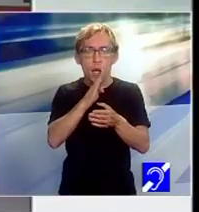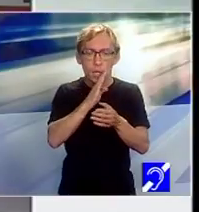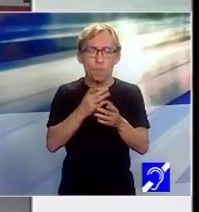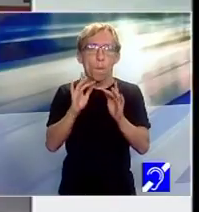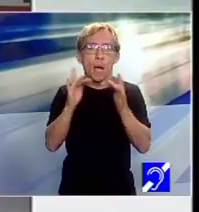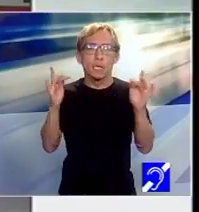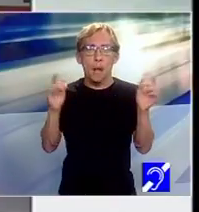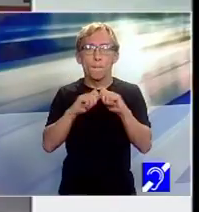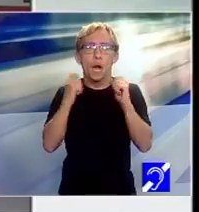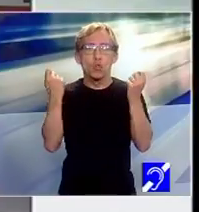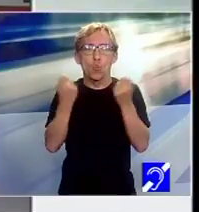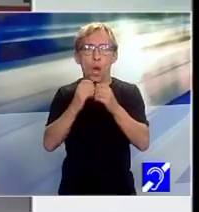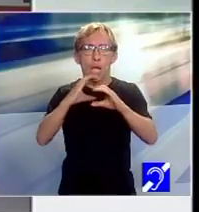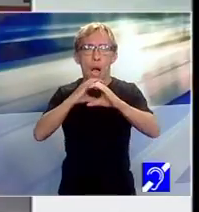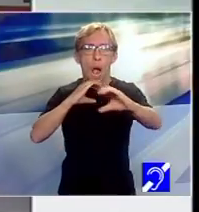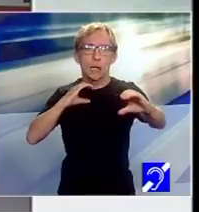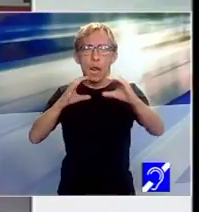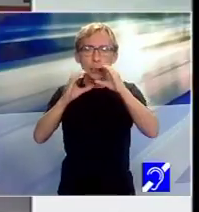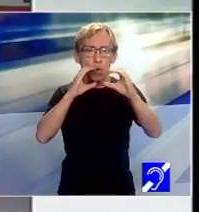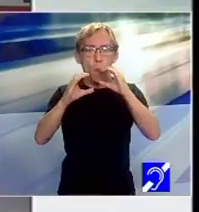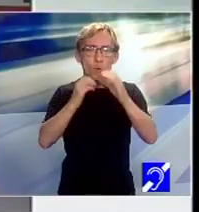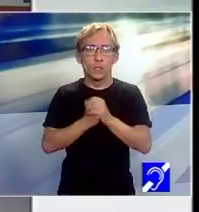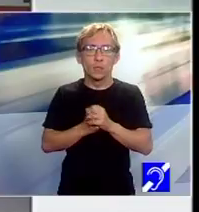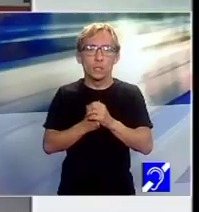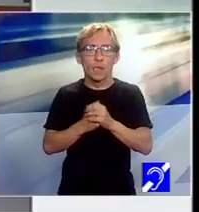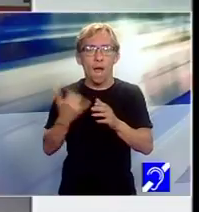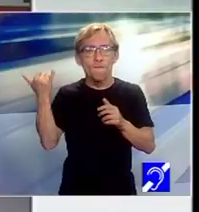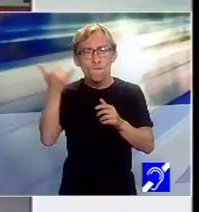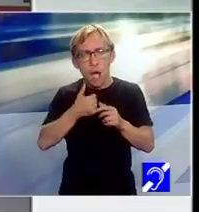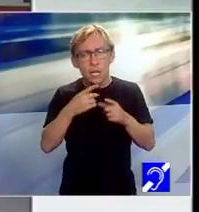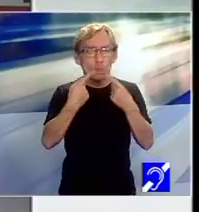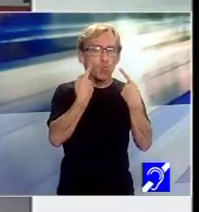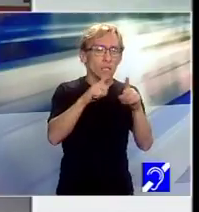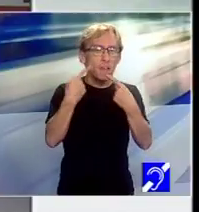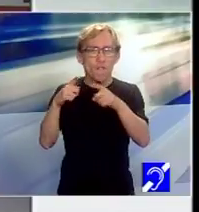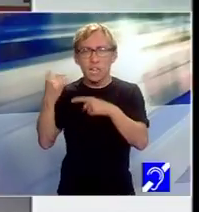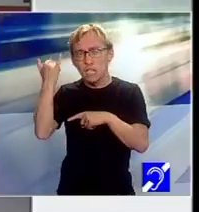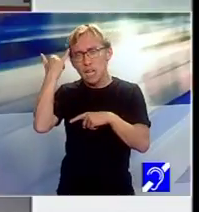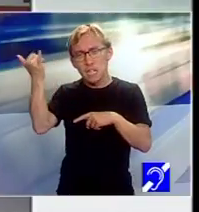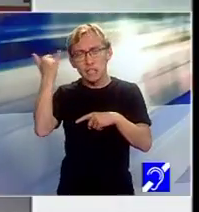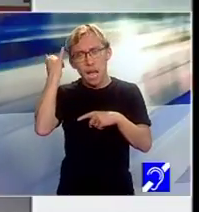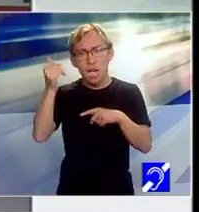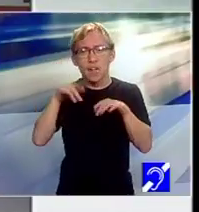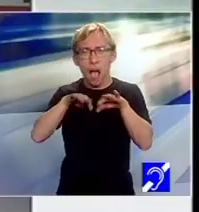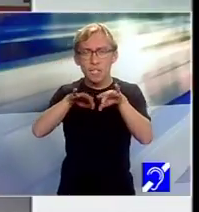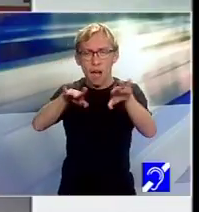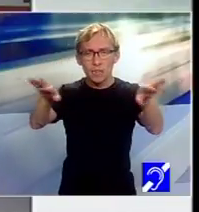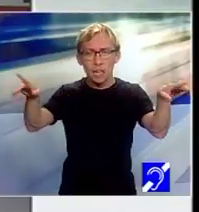toate canalele acestea și venim tot timpul cu tot felul de idei prin care să atragem și mai mult privirile în jurul